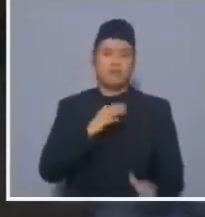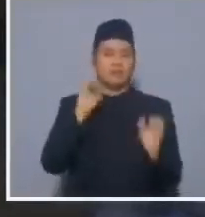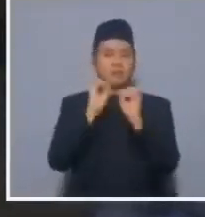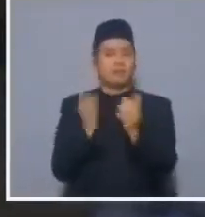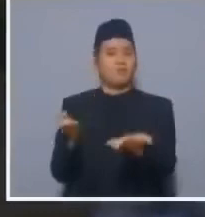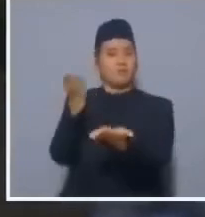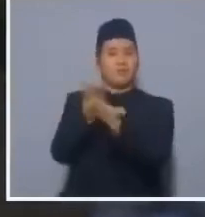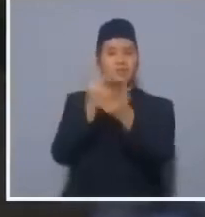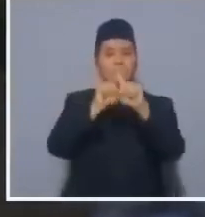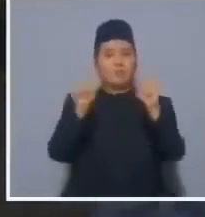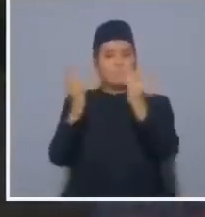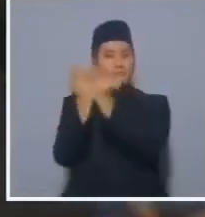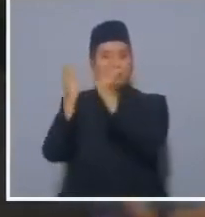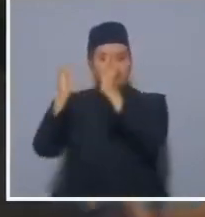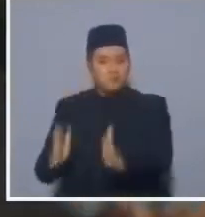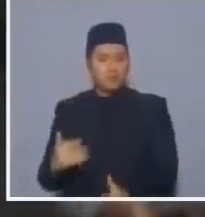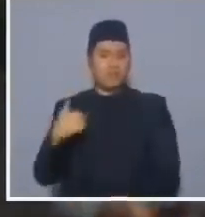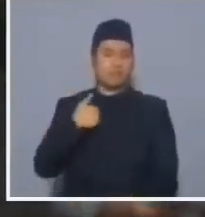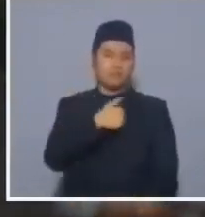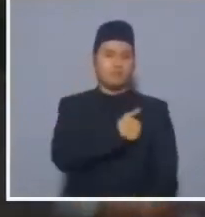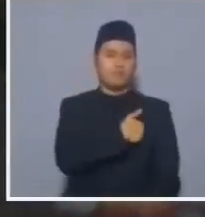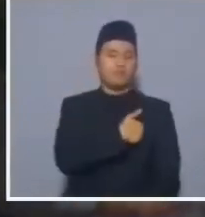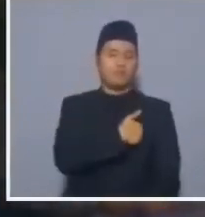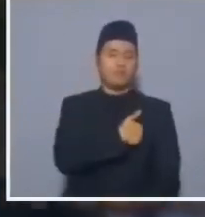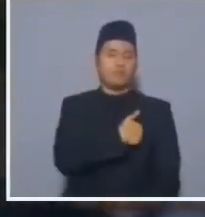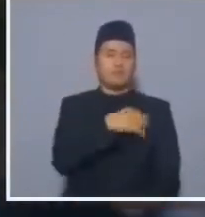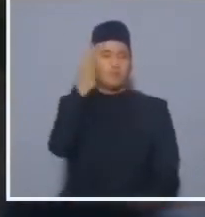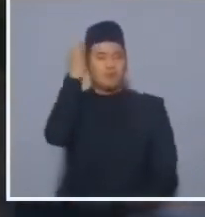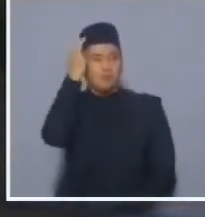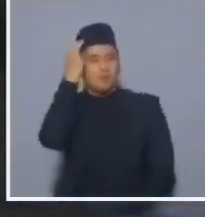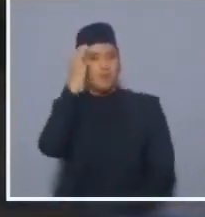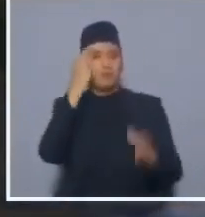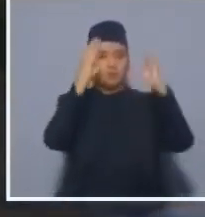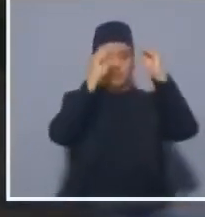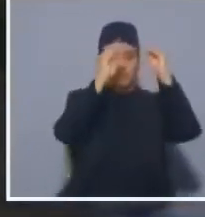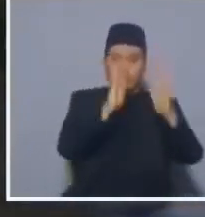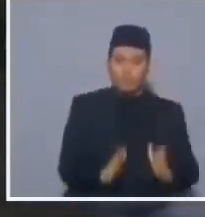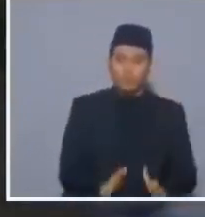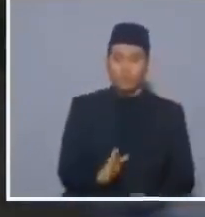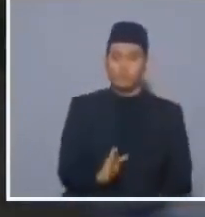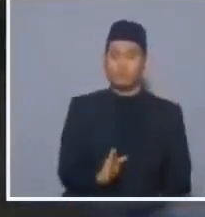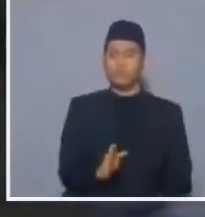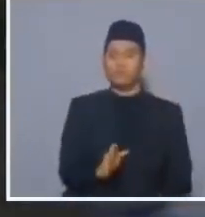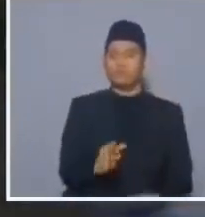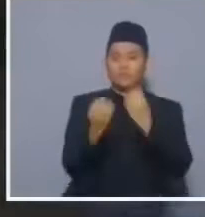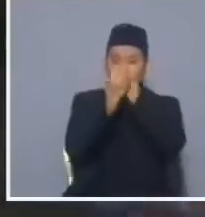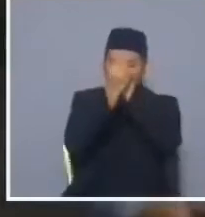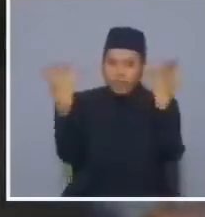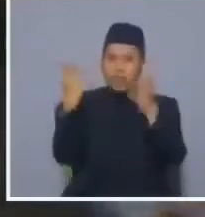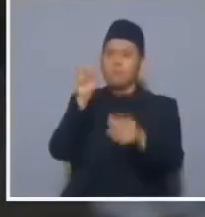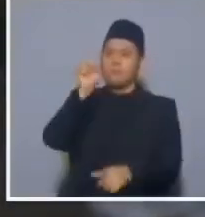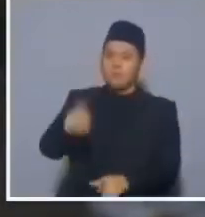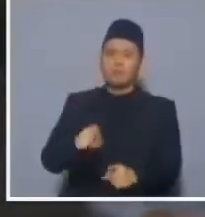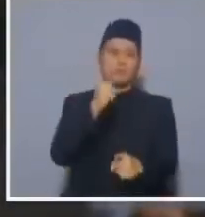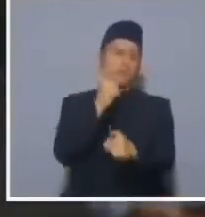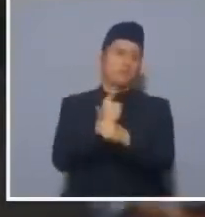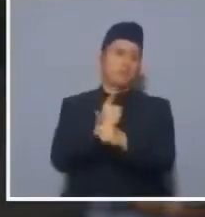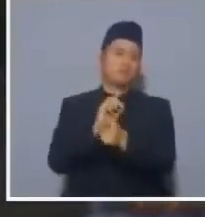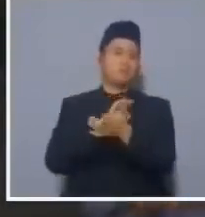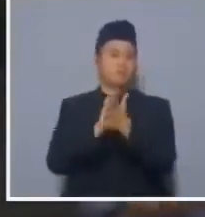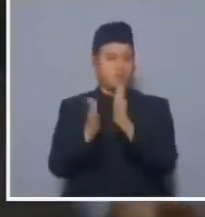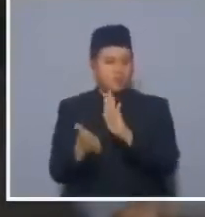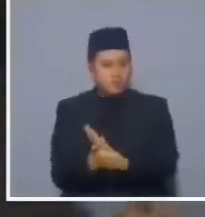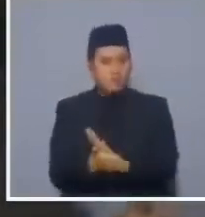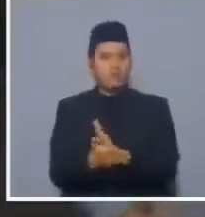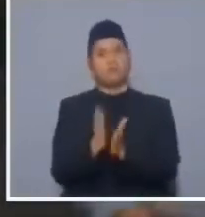murid kita pula akan beranggapan guru yang cakap mesti betul. Maka dia balik pula, dia bergaduh dengan orang. Jadi nasihat saya